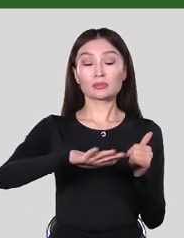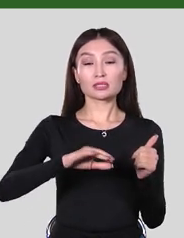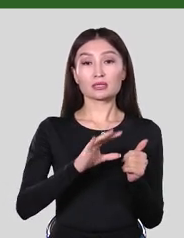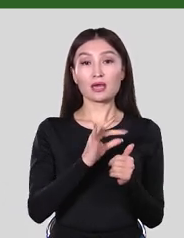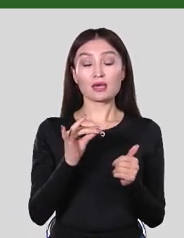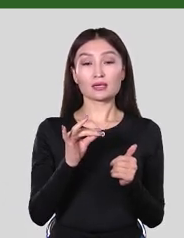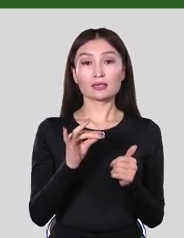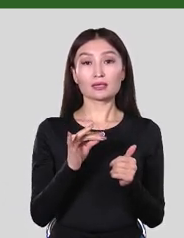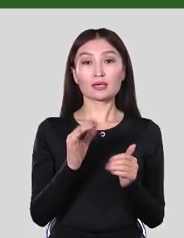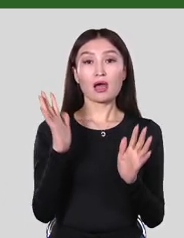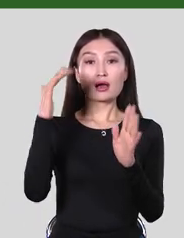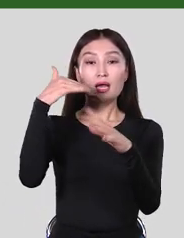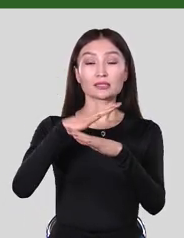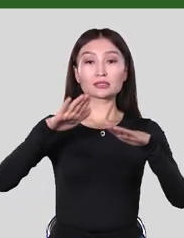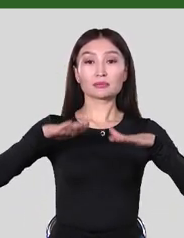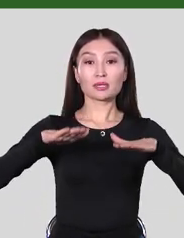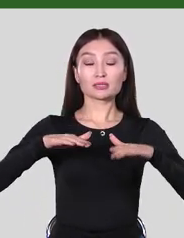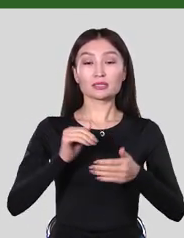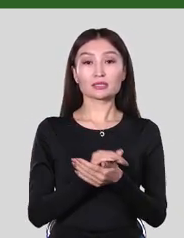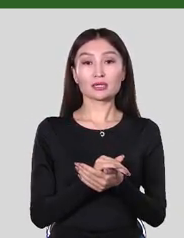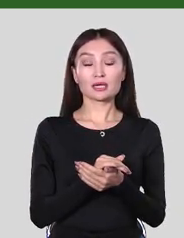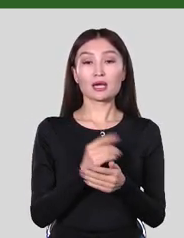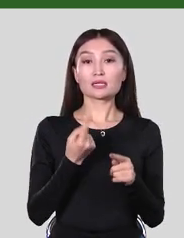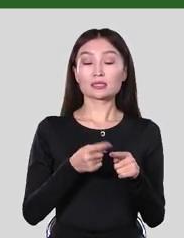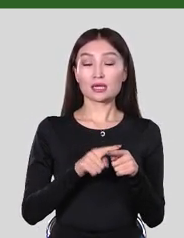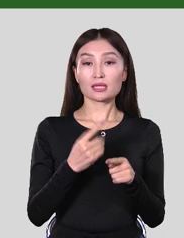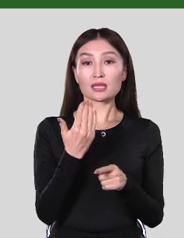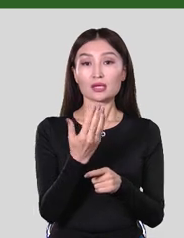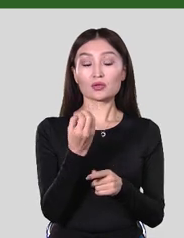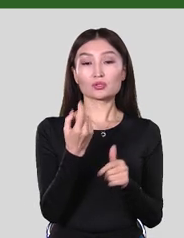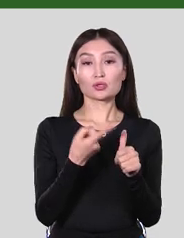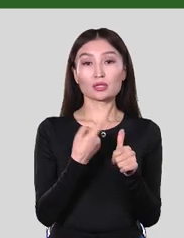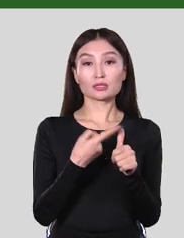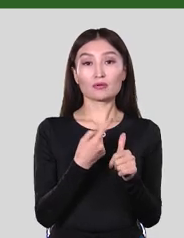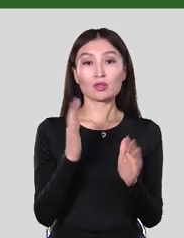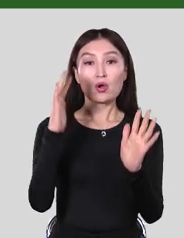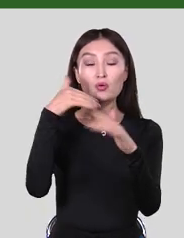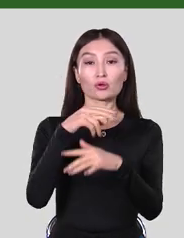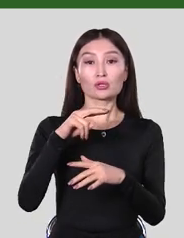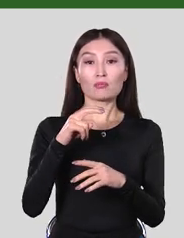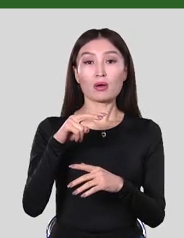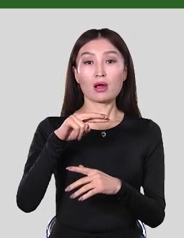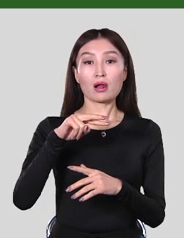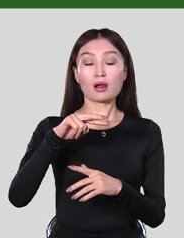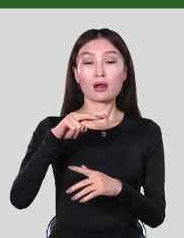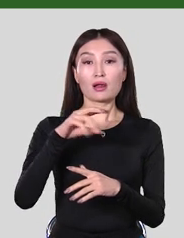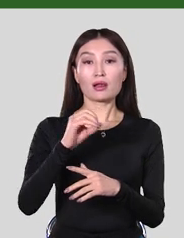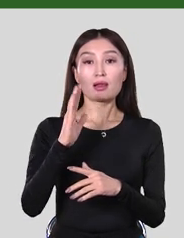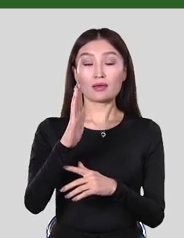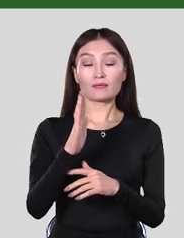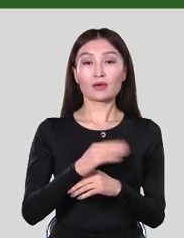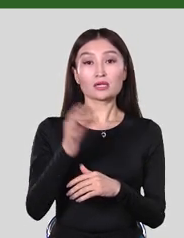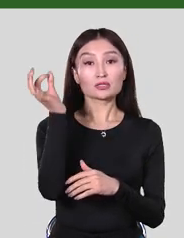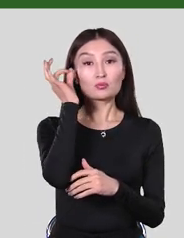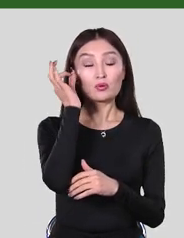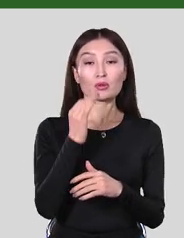и особенно гористые местности. За это ее еще называют горным львом. Давайте